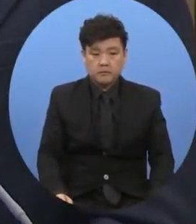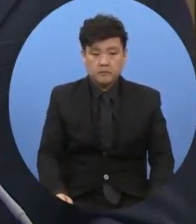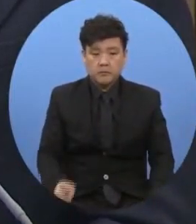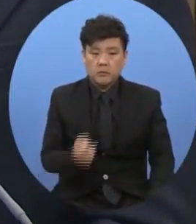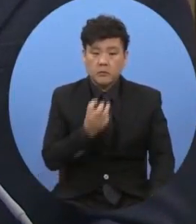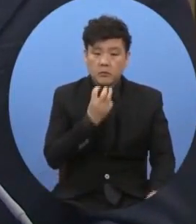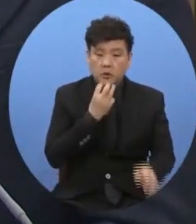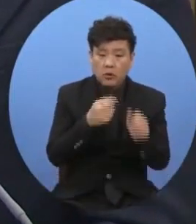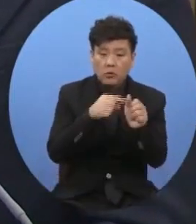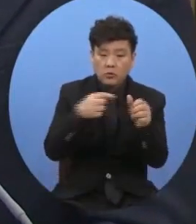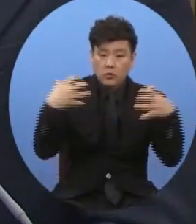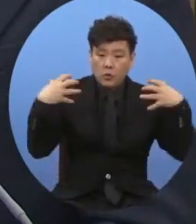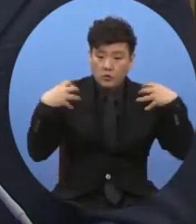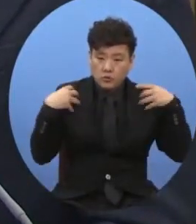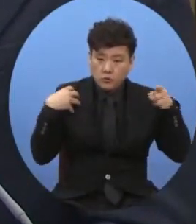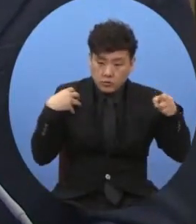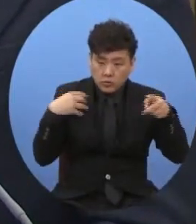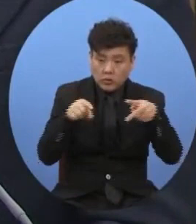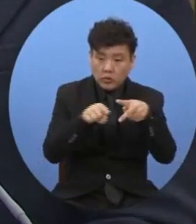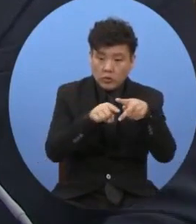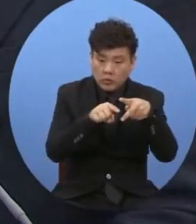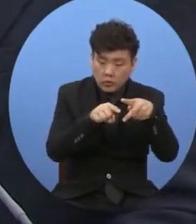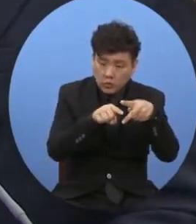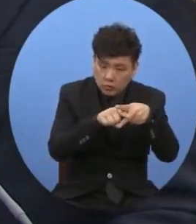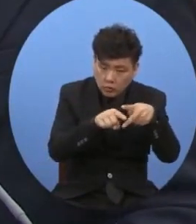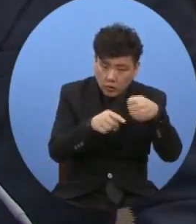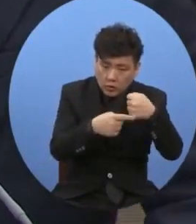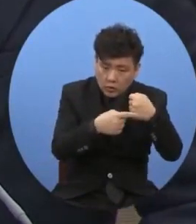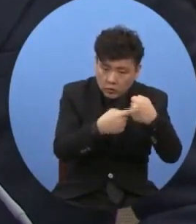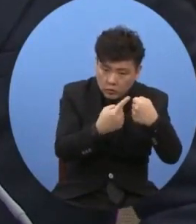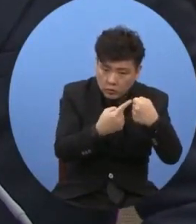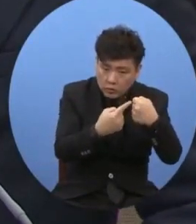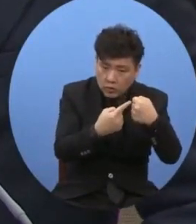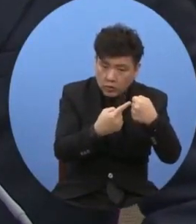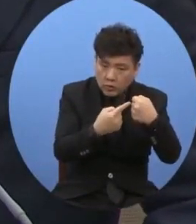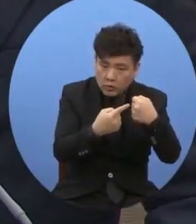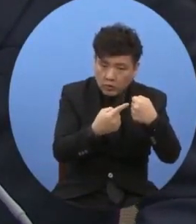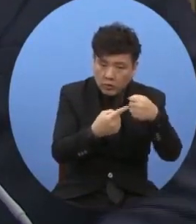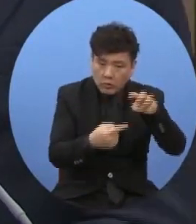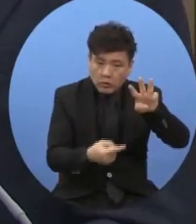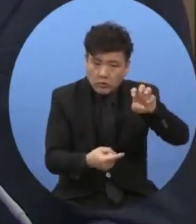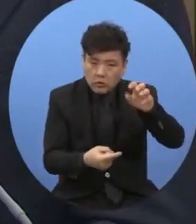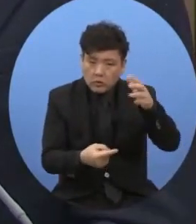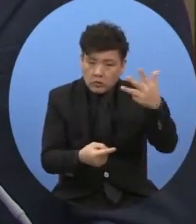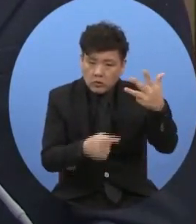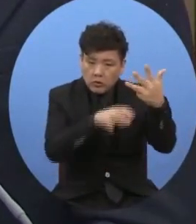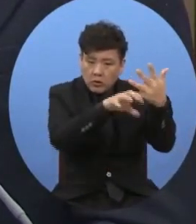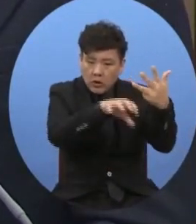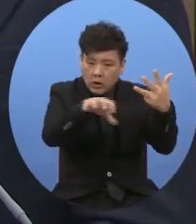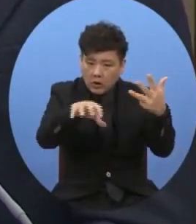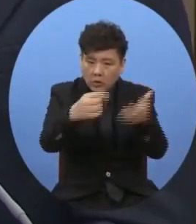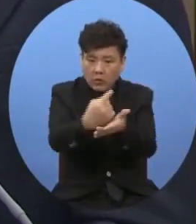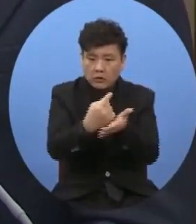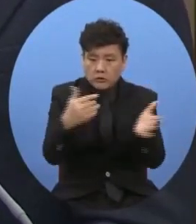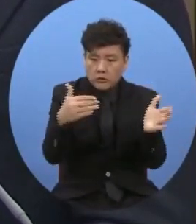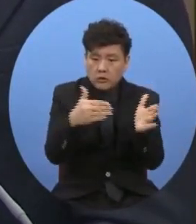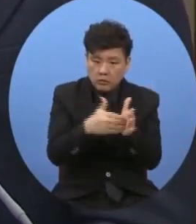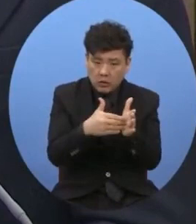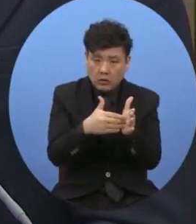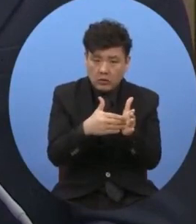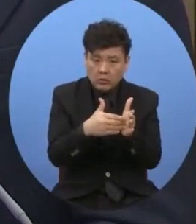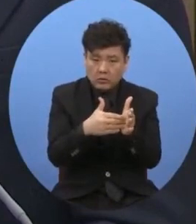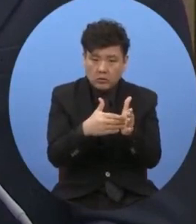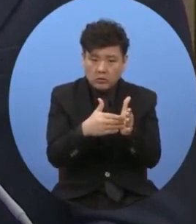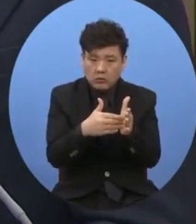서울시 교육청의 경우에는 초등학교 1학년 대상이 현재 38개 학교가 신청돼 있고 그래서